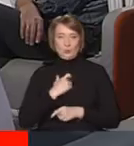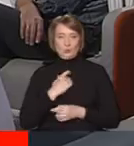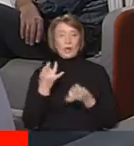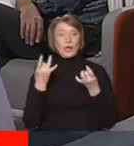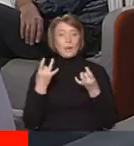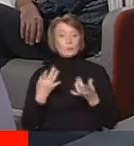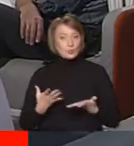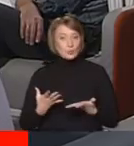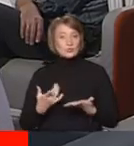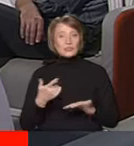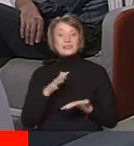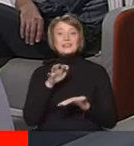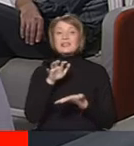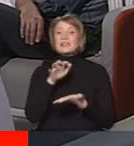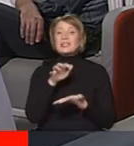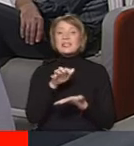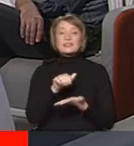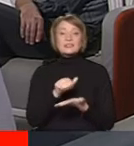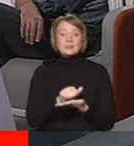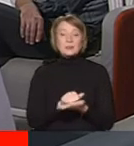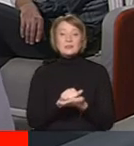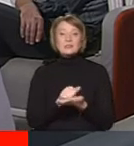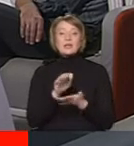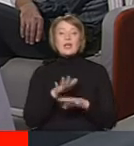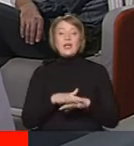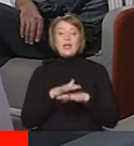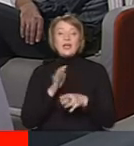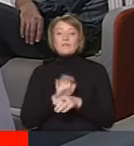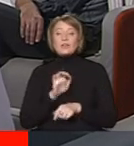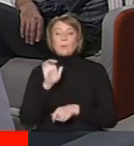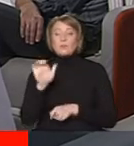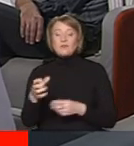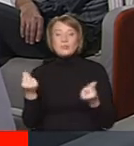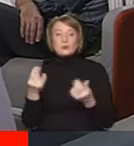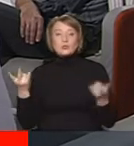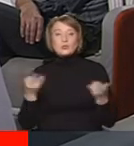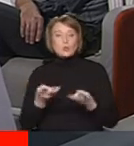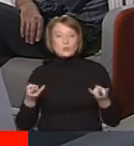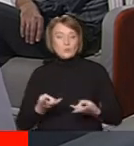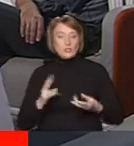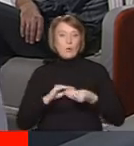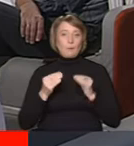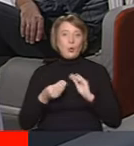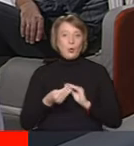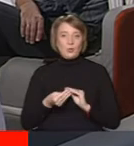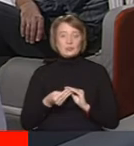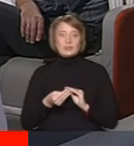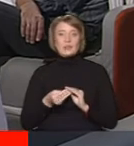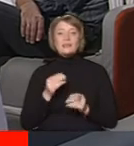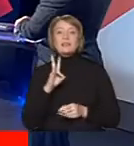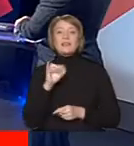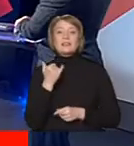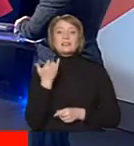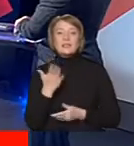полягає в тому, щоб не займатися розкраданням бюджету, а відправляти ці кошти на вирішення цих очевидних проблем. І це я на початку сказав, і в принципі це і є